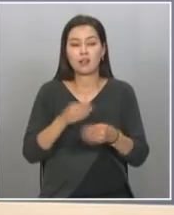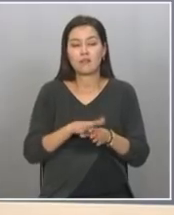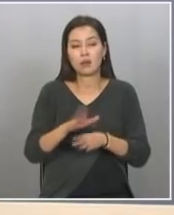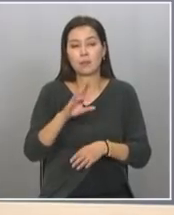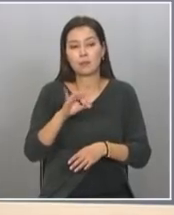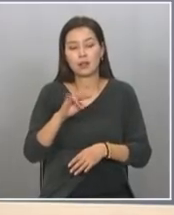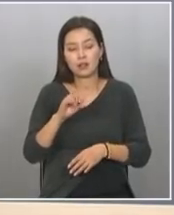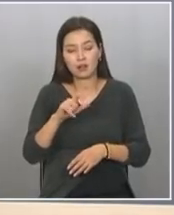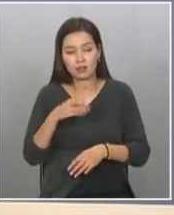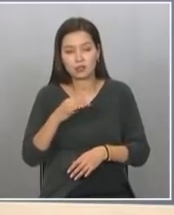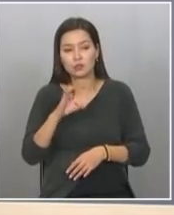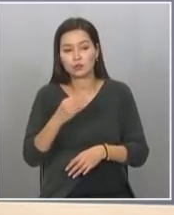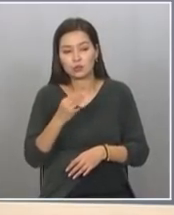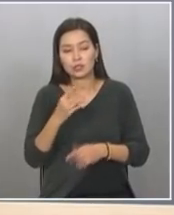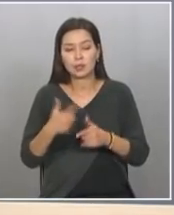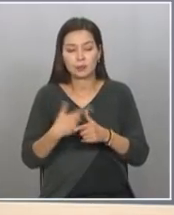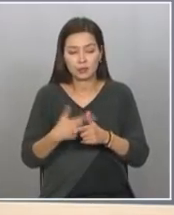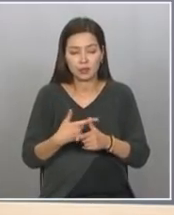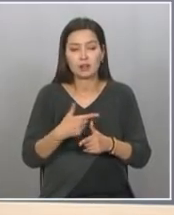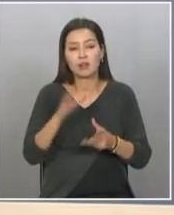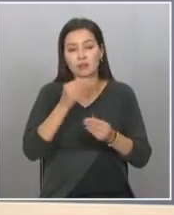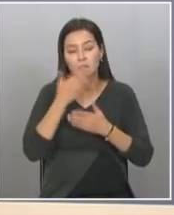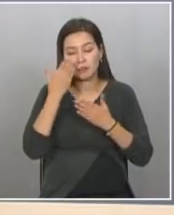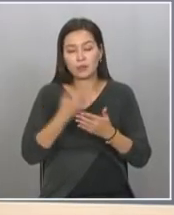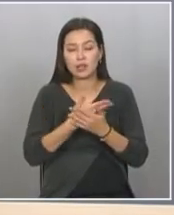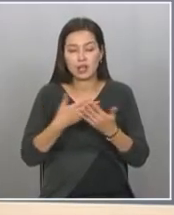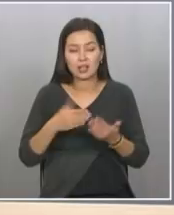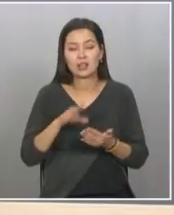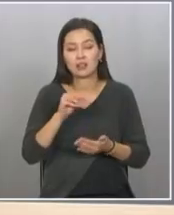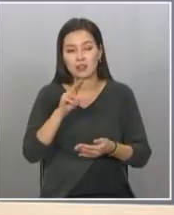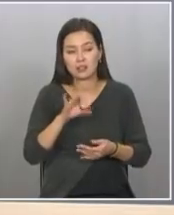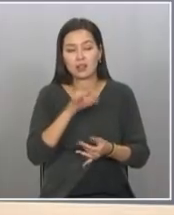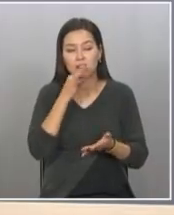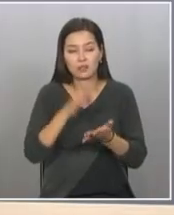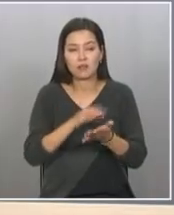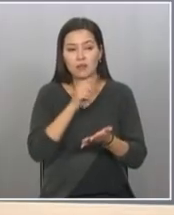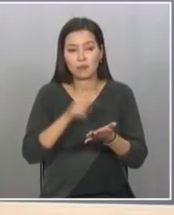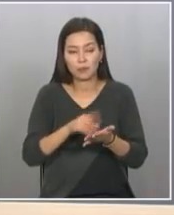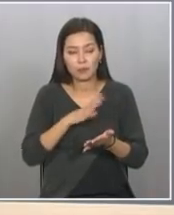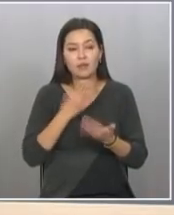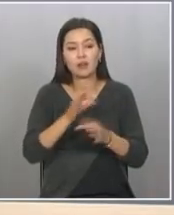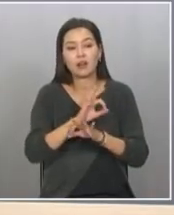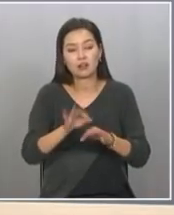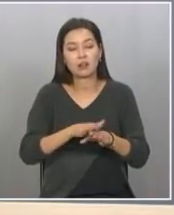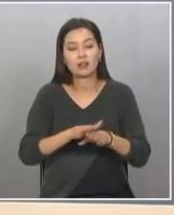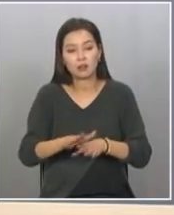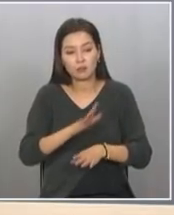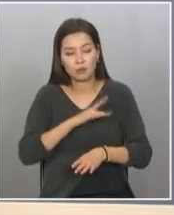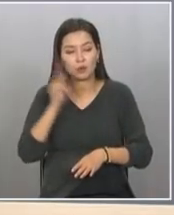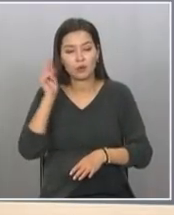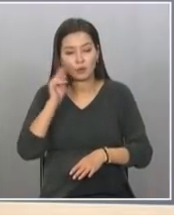слову, читали разные тексты, отвечали на вопросы. Вы замечательно поработали, ребята.